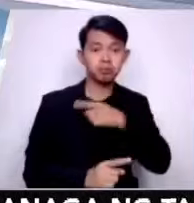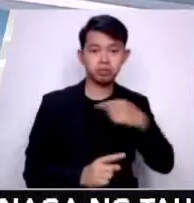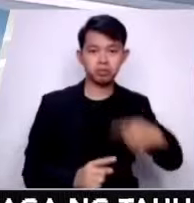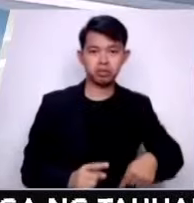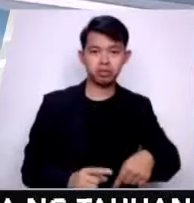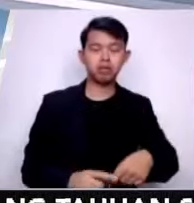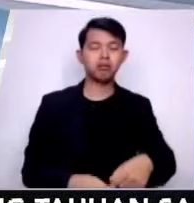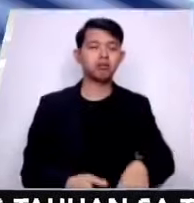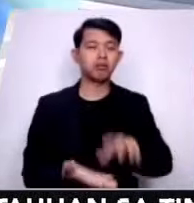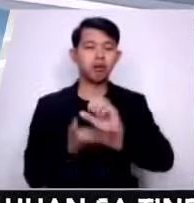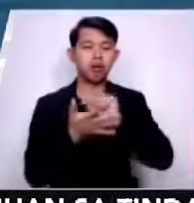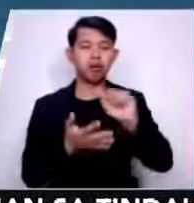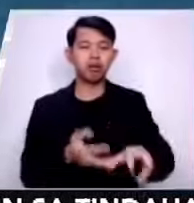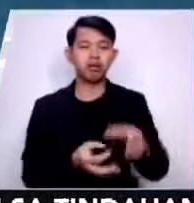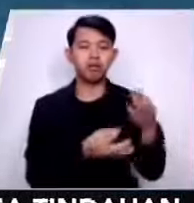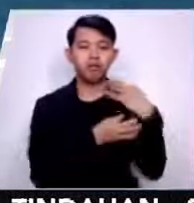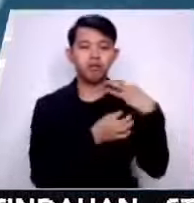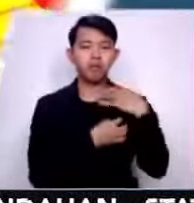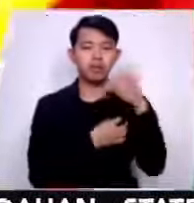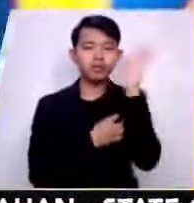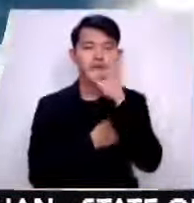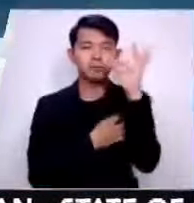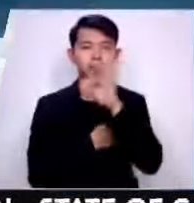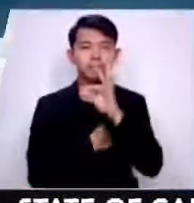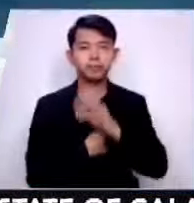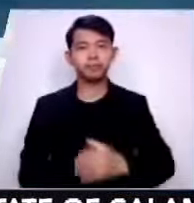si Sandra Aguinaldo.